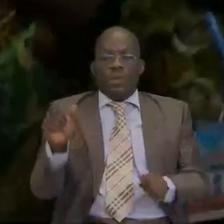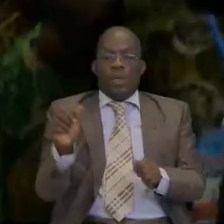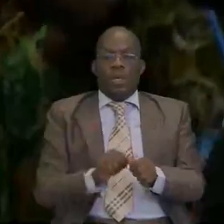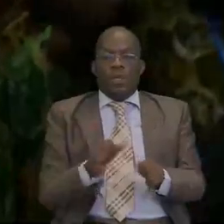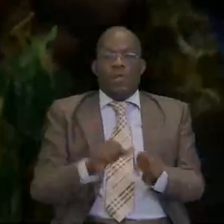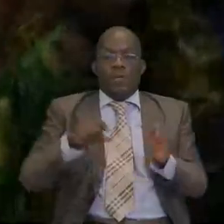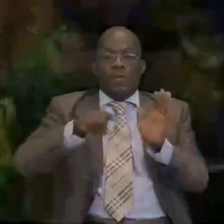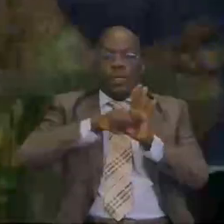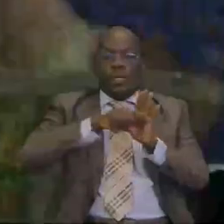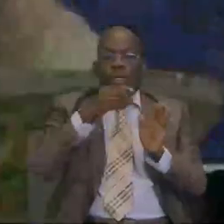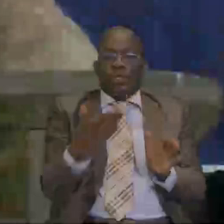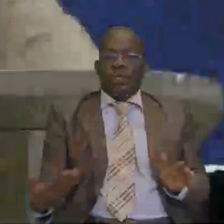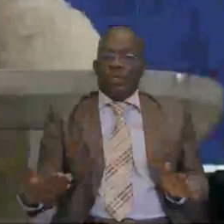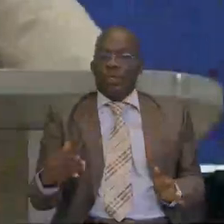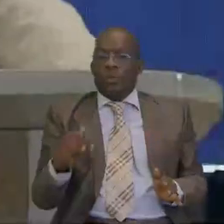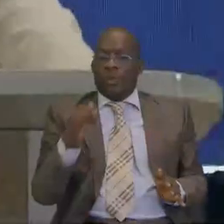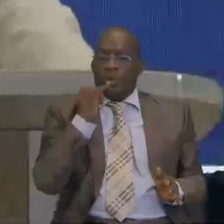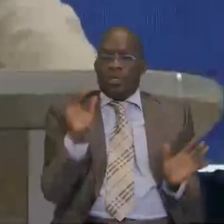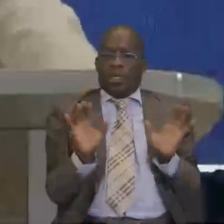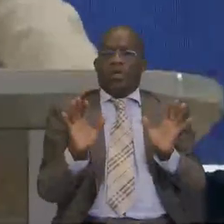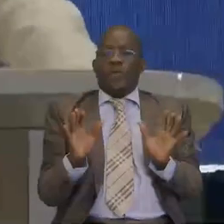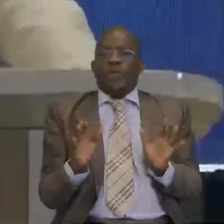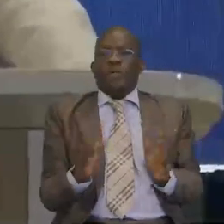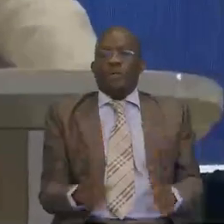toute chose négative, tremble déjà.